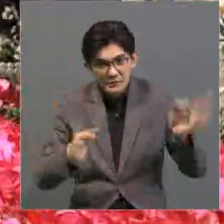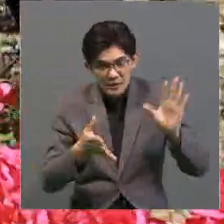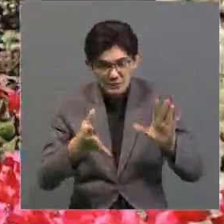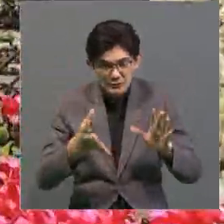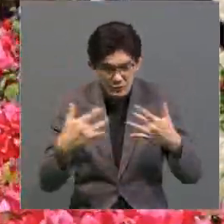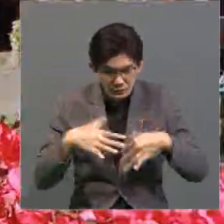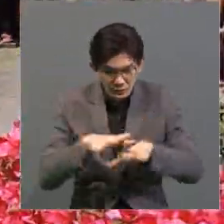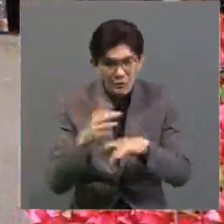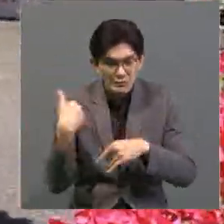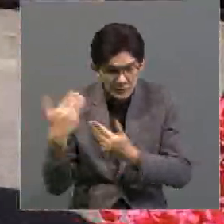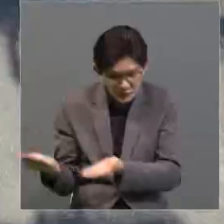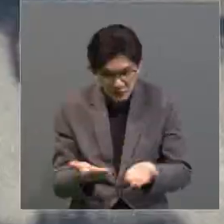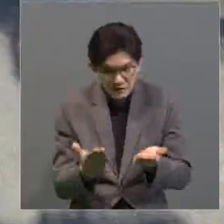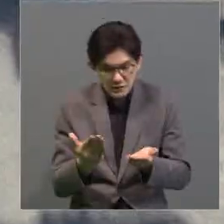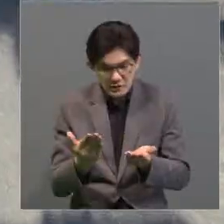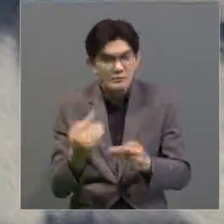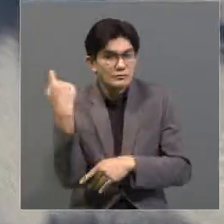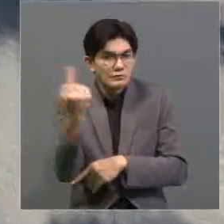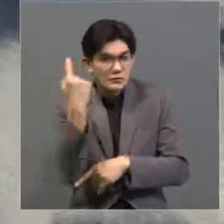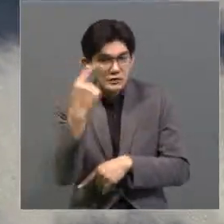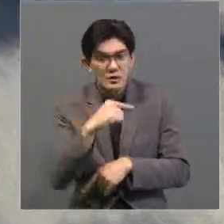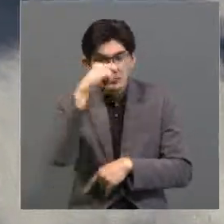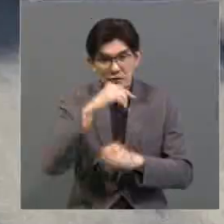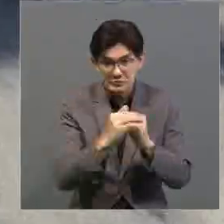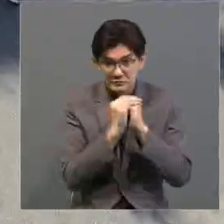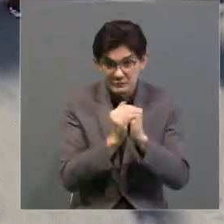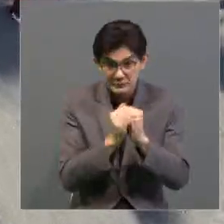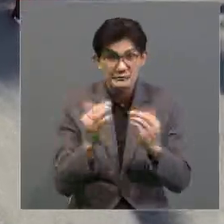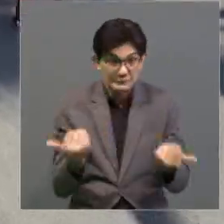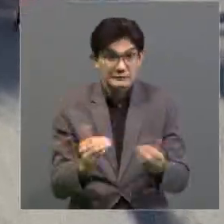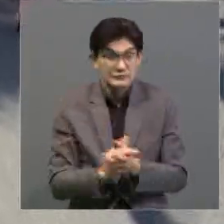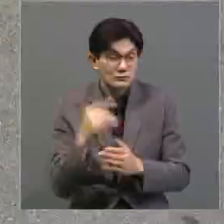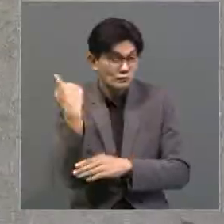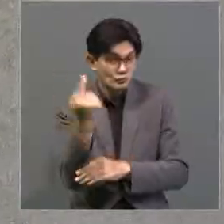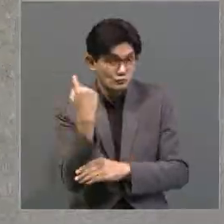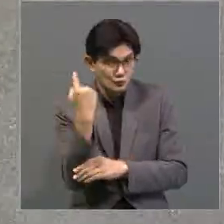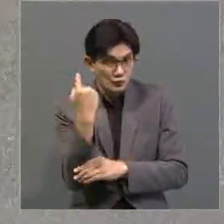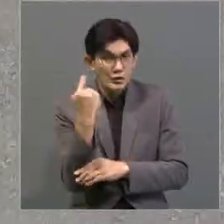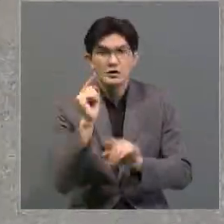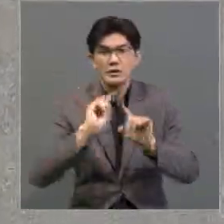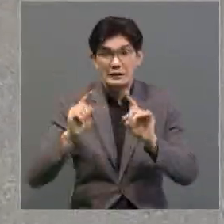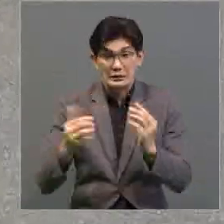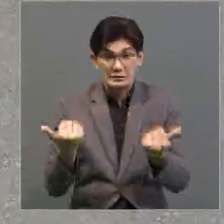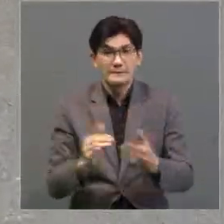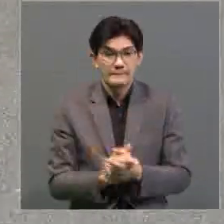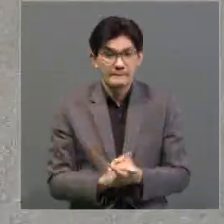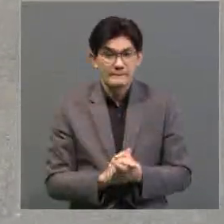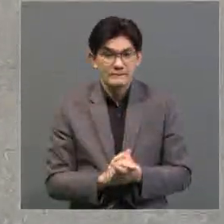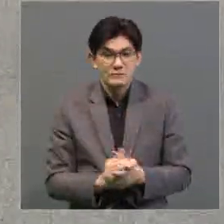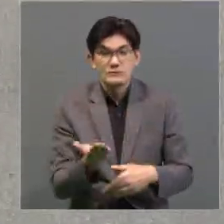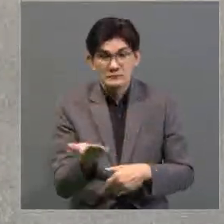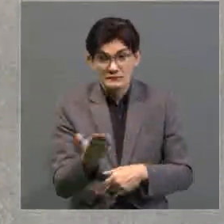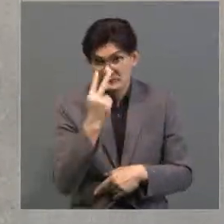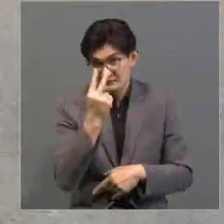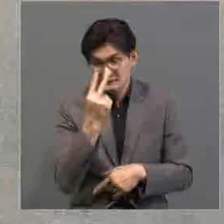อวยพรต้อนรับนักท่องเที่ยวชาวไทยชาวไทยเชื้อสายจีนแล้วก็นักท่องเที่ยวจากทุกมุมโลกบรรยากาศก็อย่าง